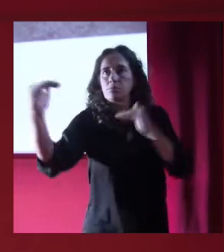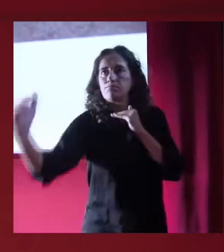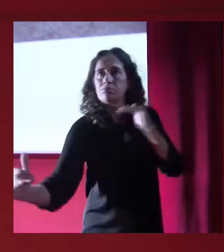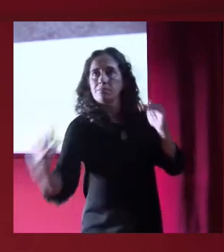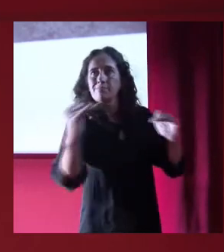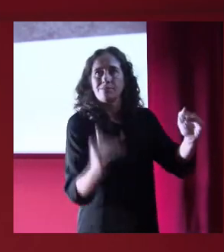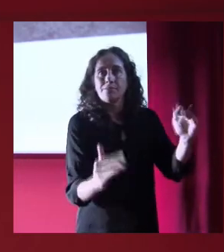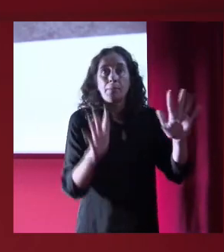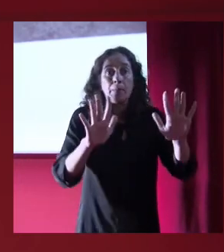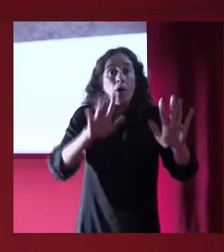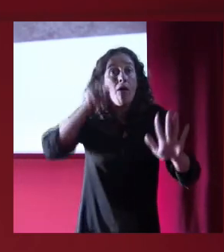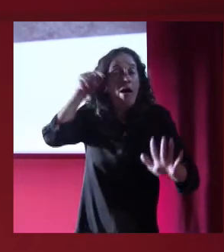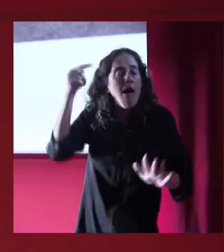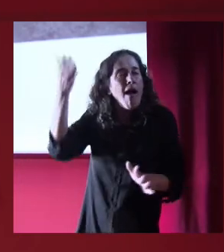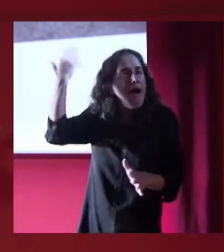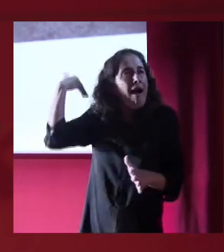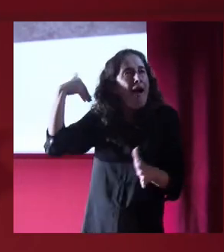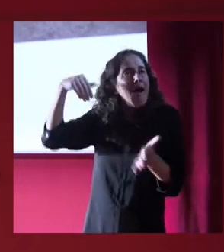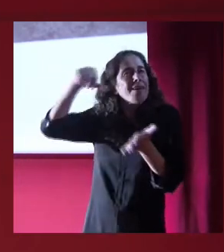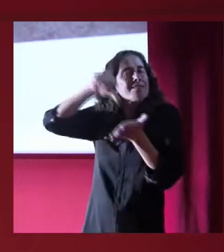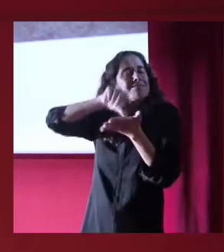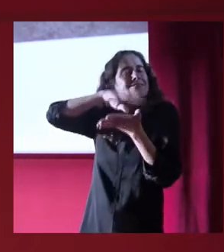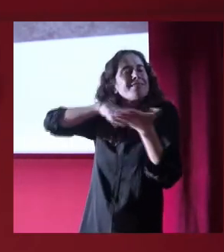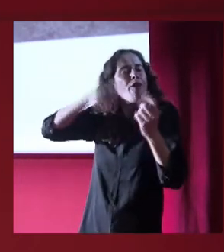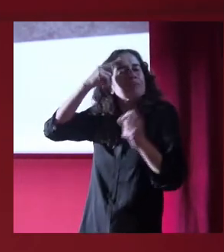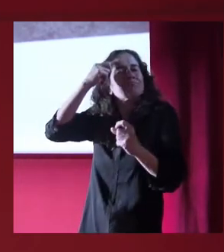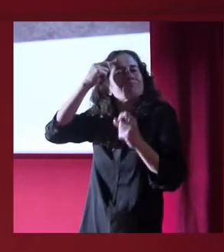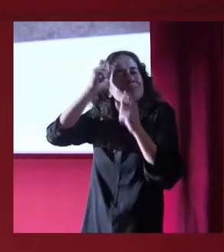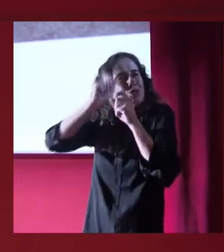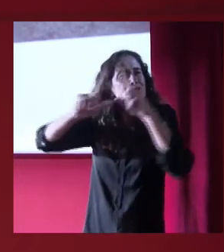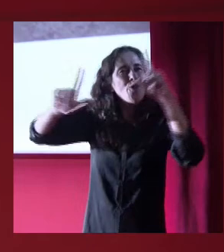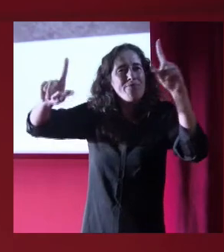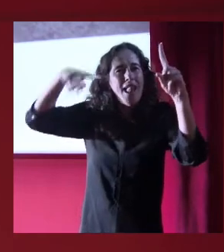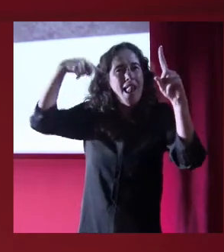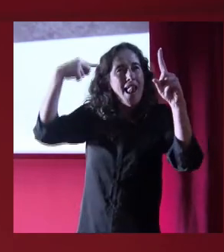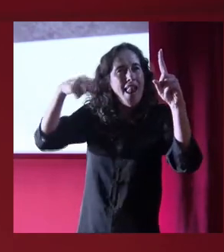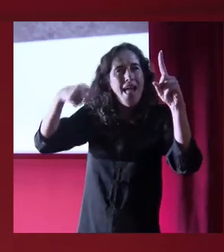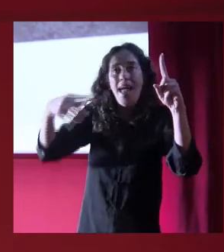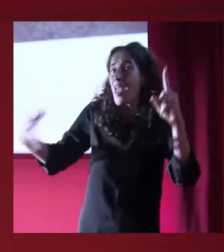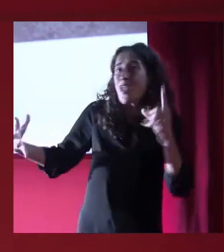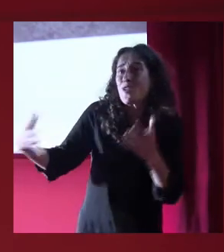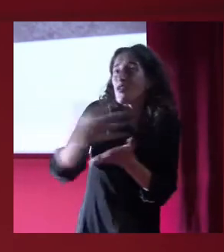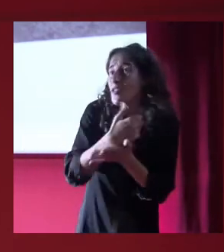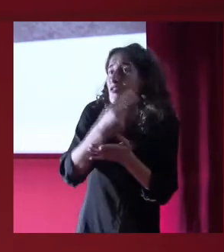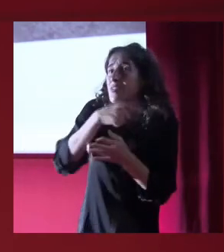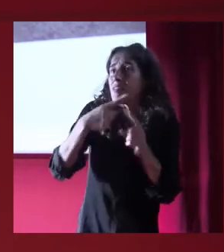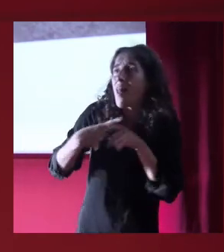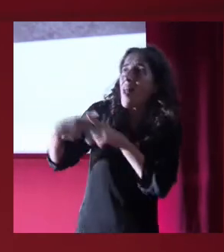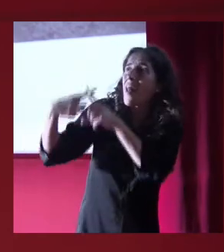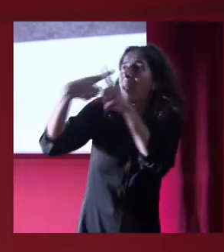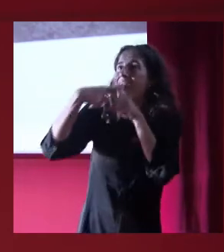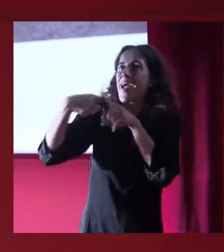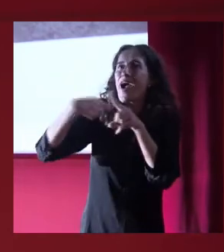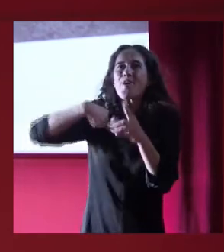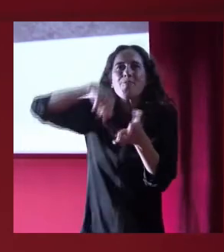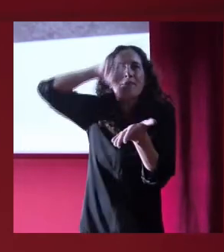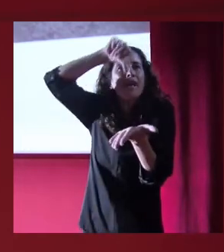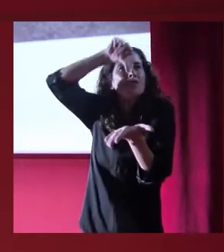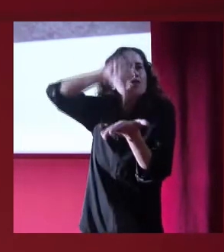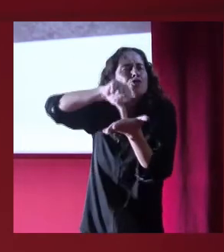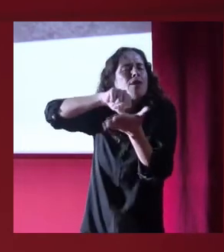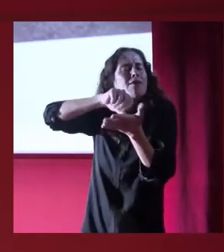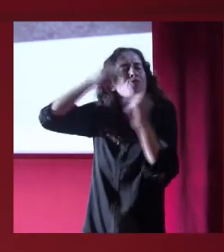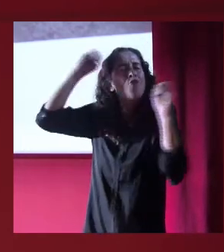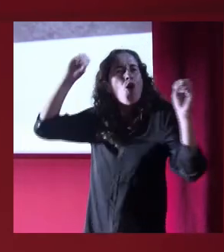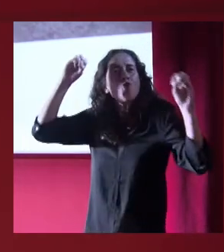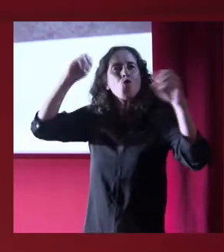Barcelona tenia un somni. Aquella Barcelona tenia un somni, i amb ella tots nosaltres. El de ser una ciutat